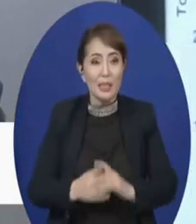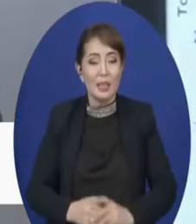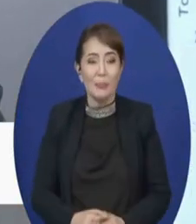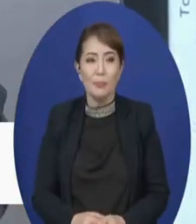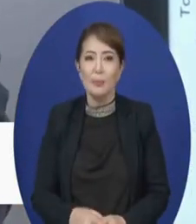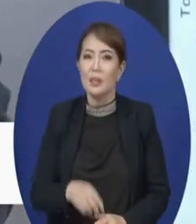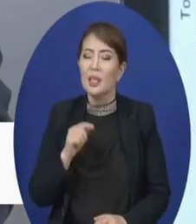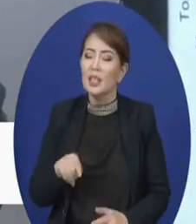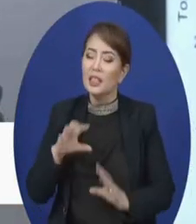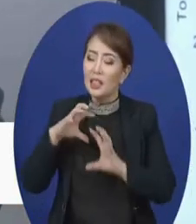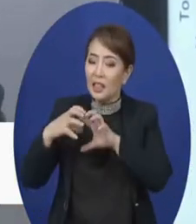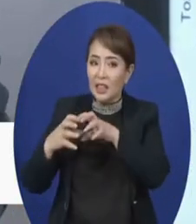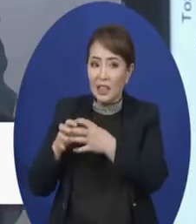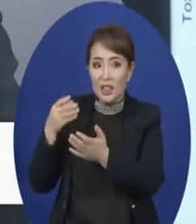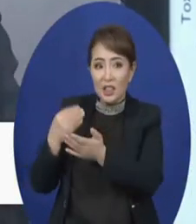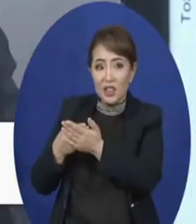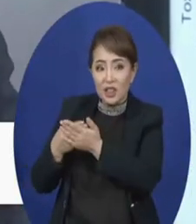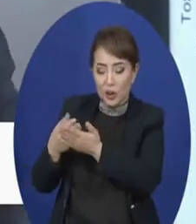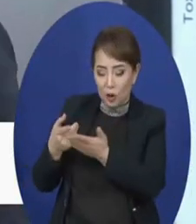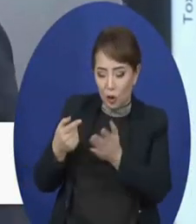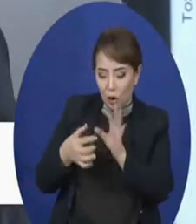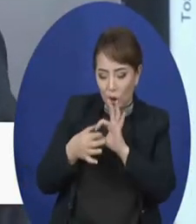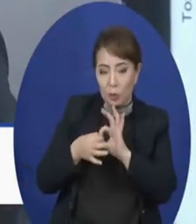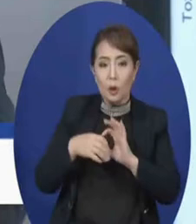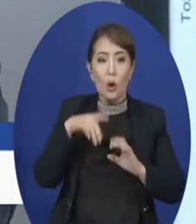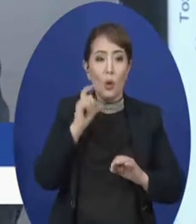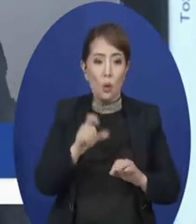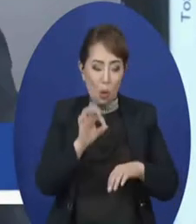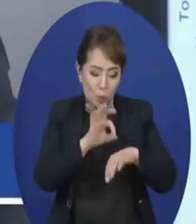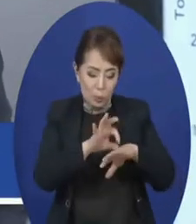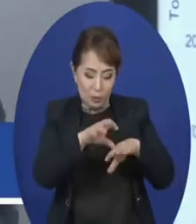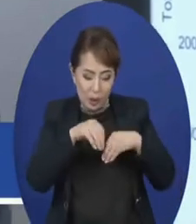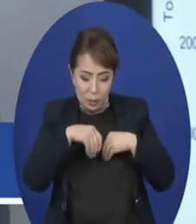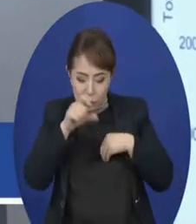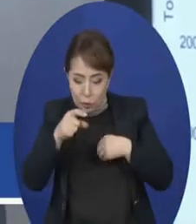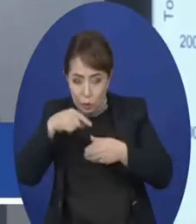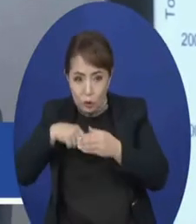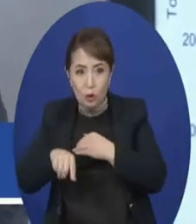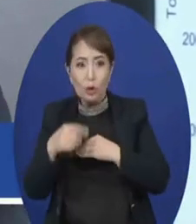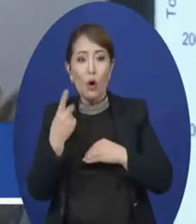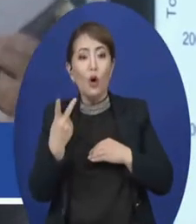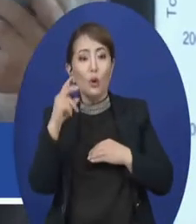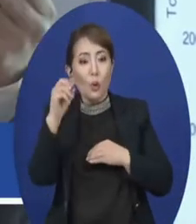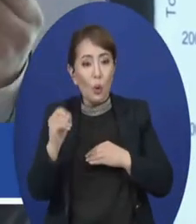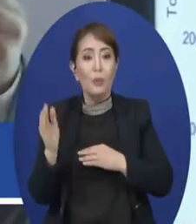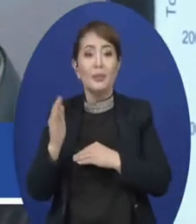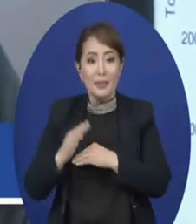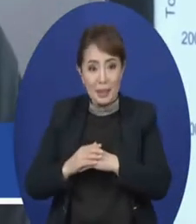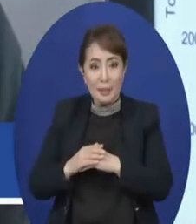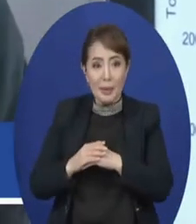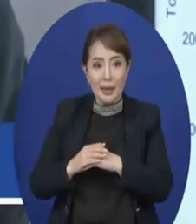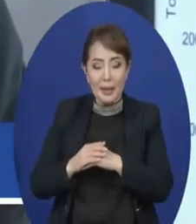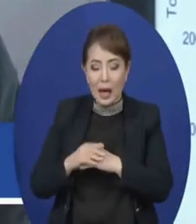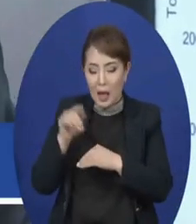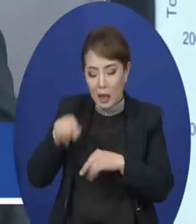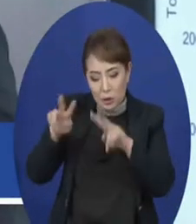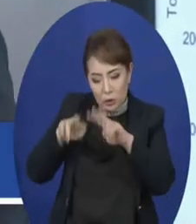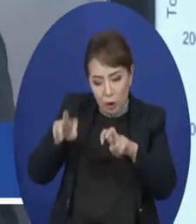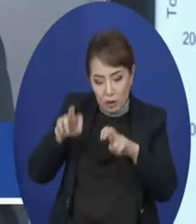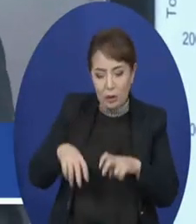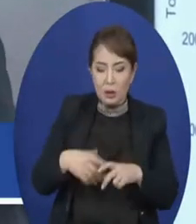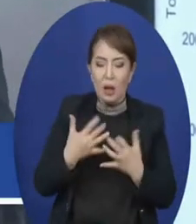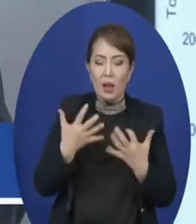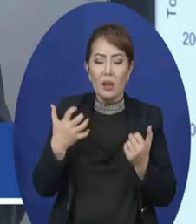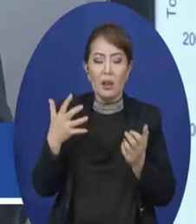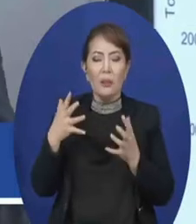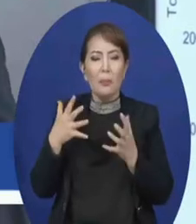гэхээр дэлхийн жишгээр хүн амын 2% нь өвч авсан хүний 2%-наас урддаг шүү дээ. Ингээд тооцоо хийх юм бол хэдэн 100,000